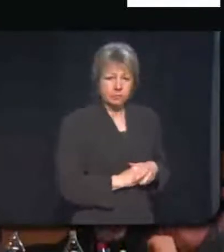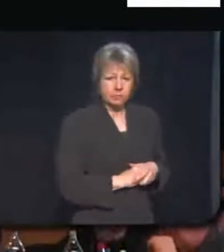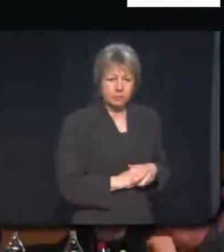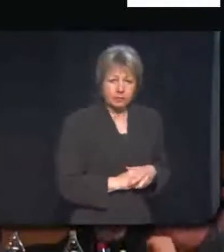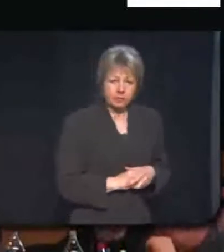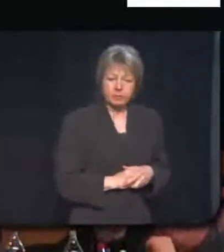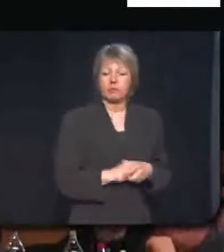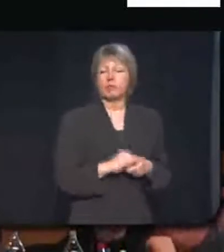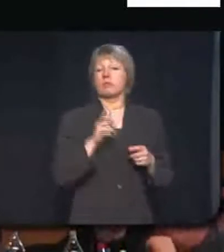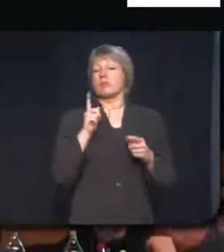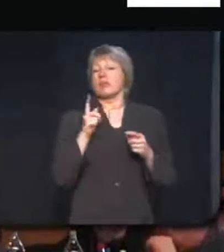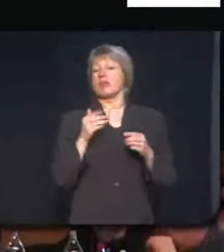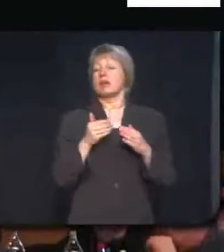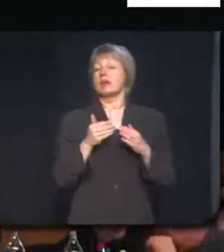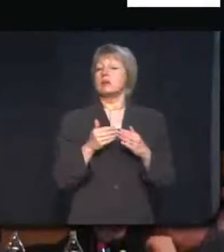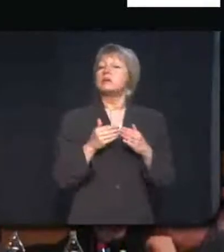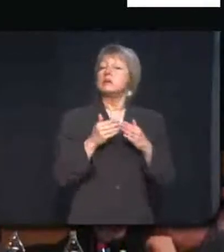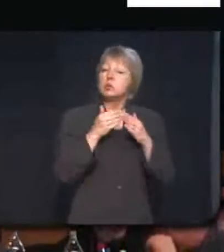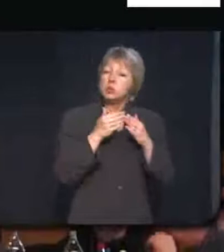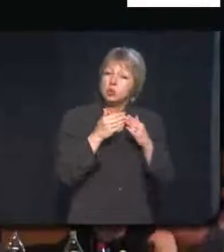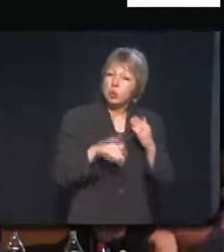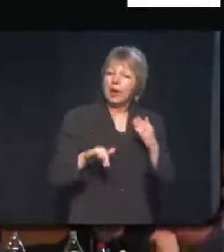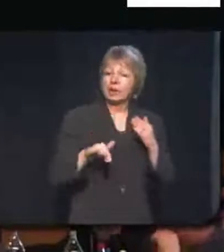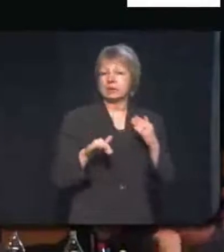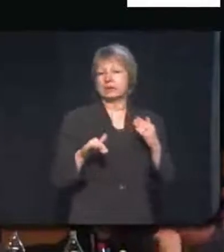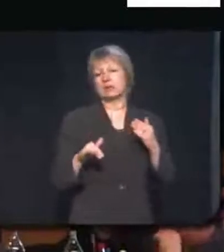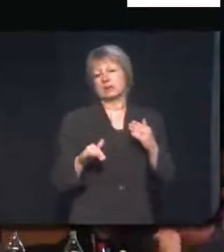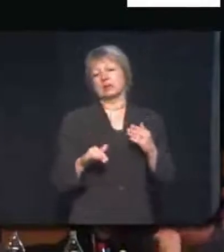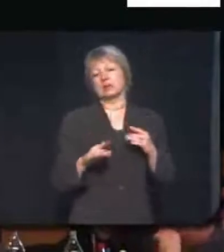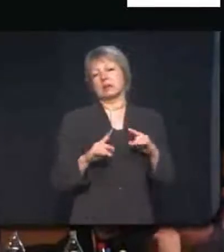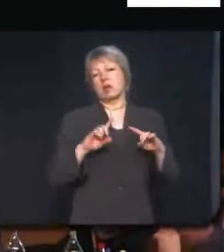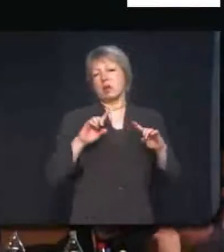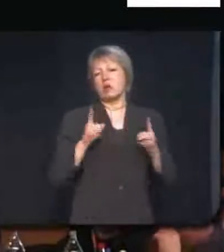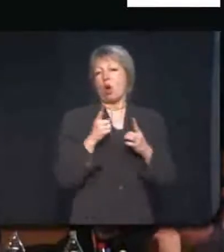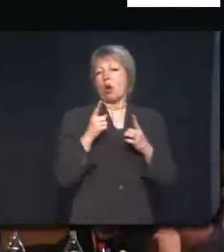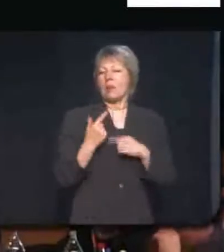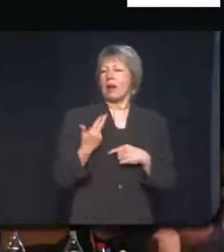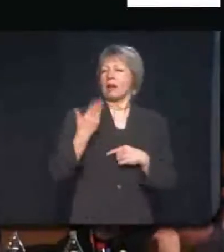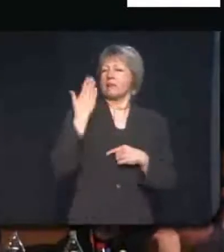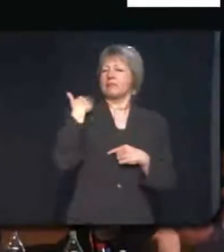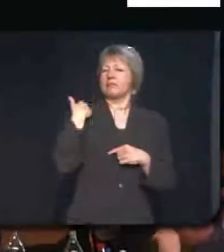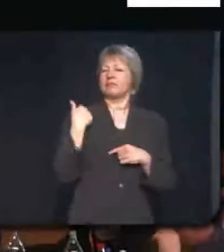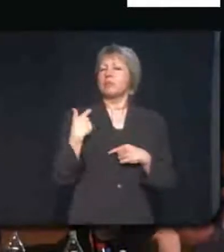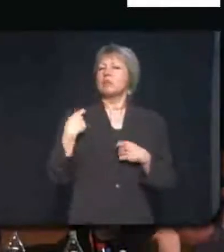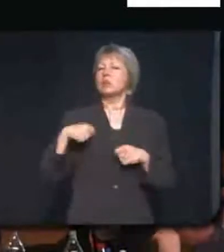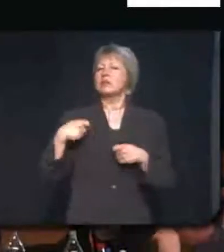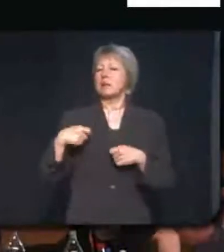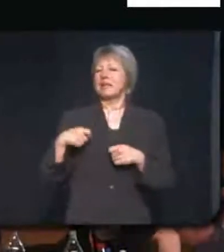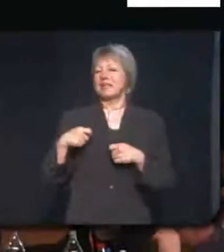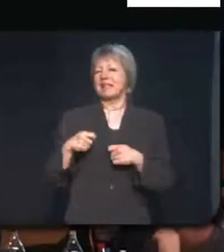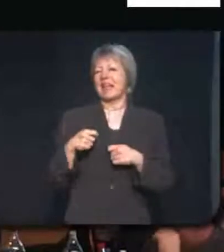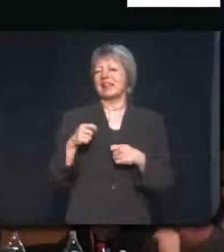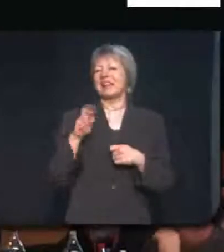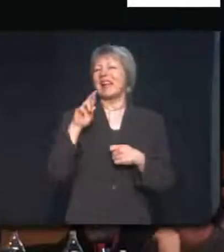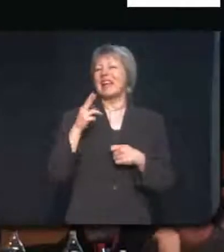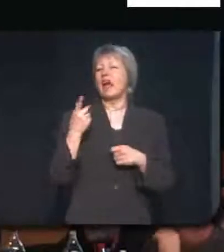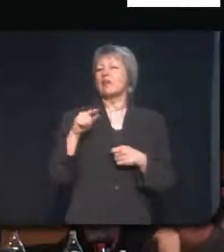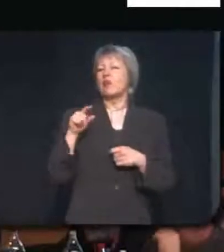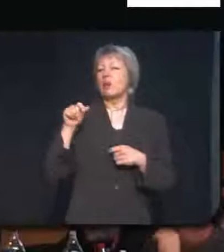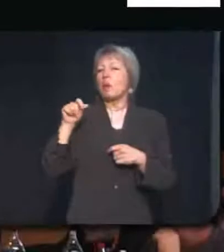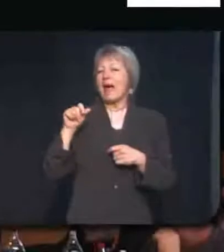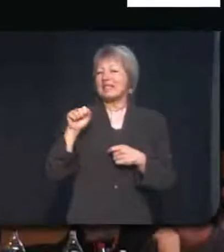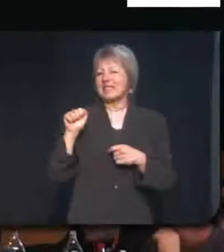und zum Abschluss noch mal um zu machen Abschluss noch mal unseren Ex-Bundespräsidenten Richard von Weizen Tieren zu zitieren nicht